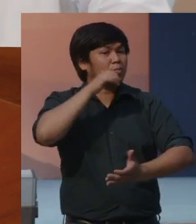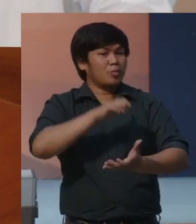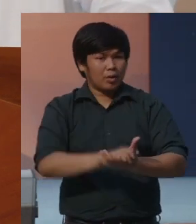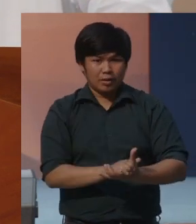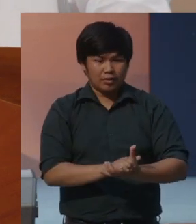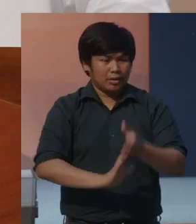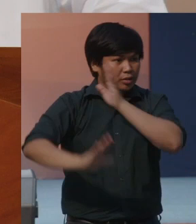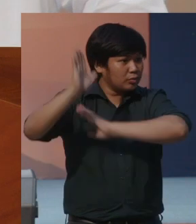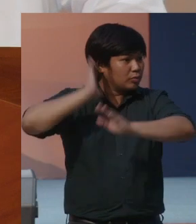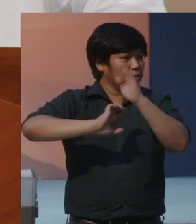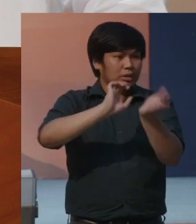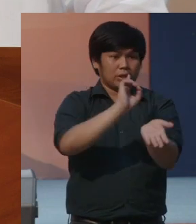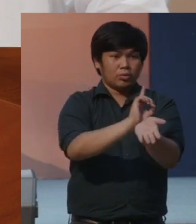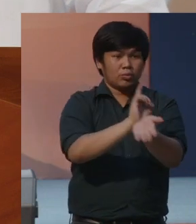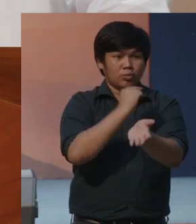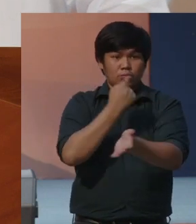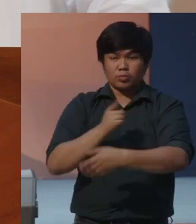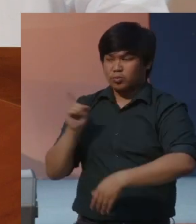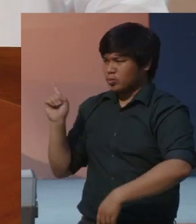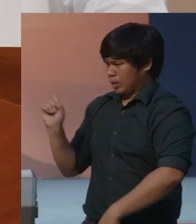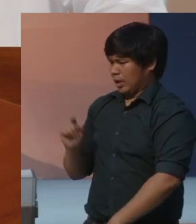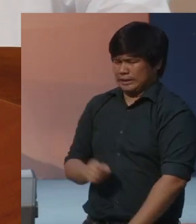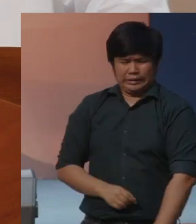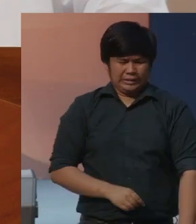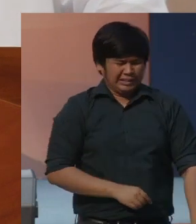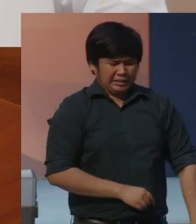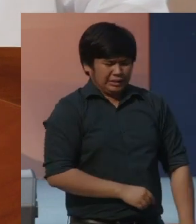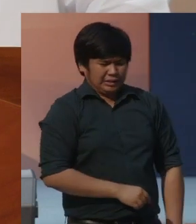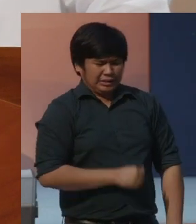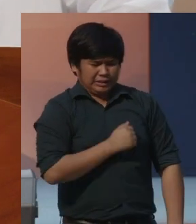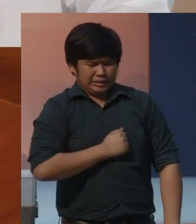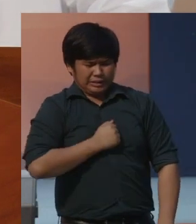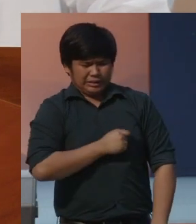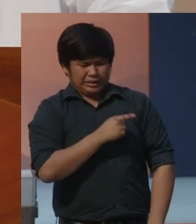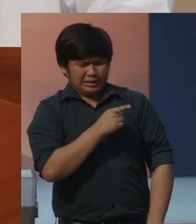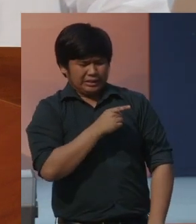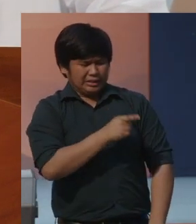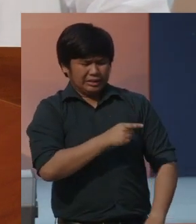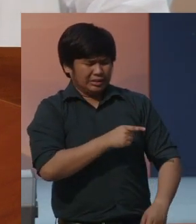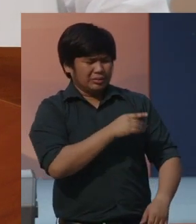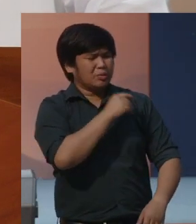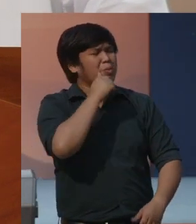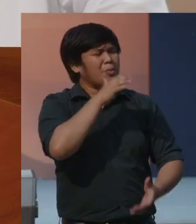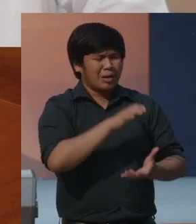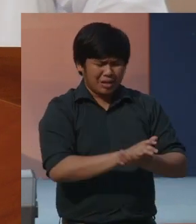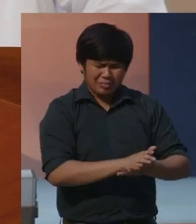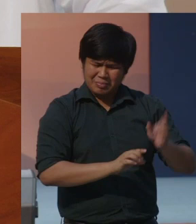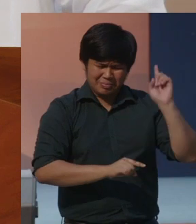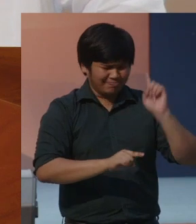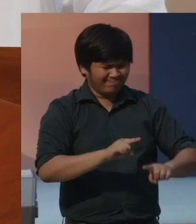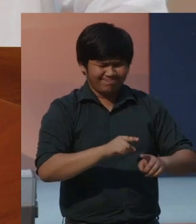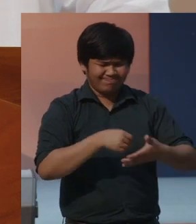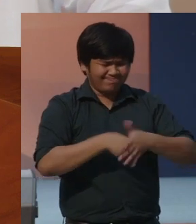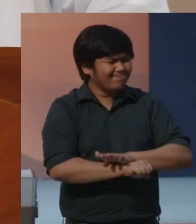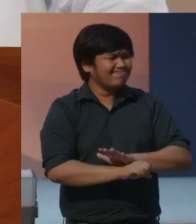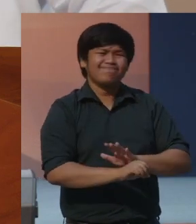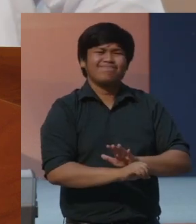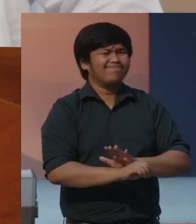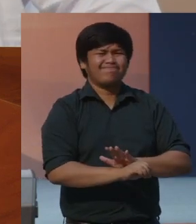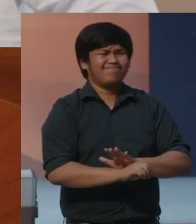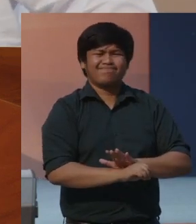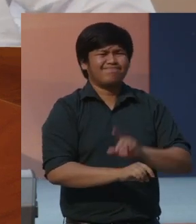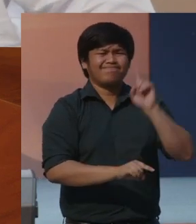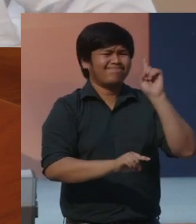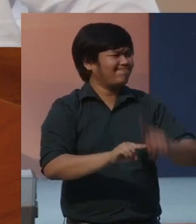doktor noon, hindi daw po kami maaaring magkaanak ni Bebet. Imposible daw